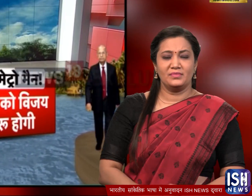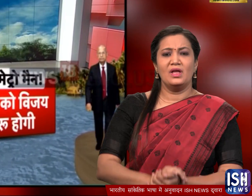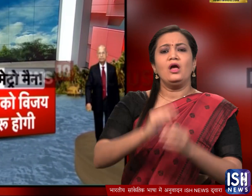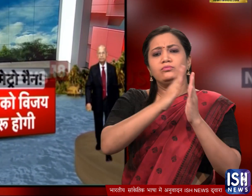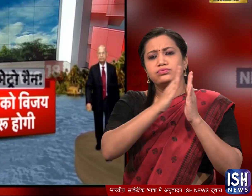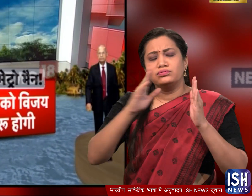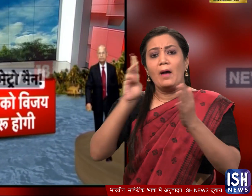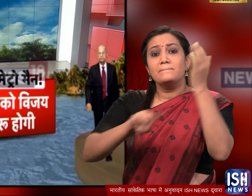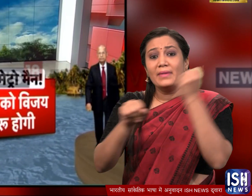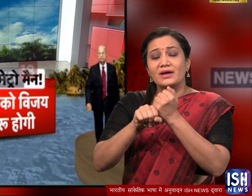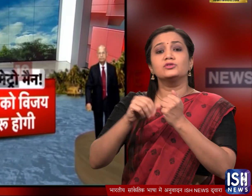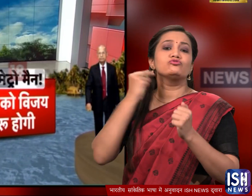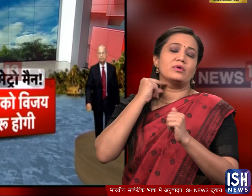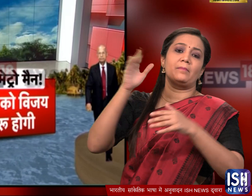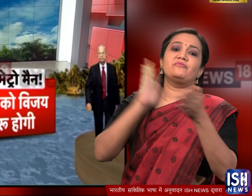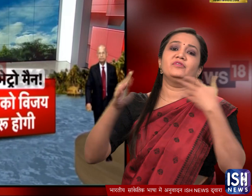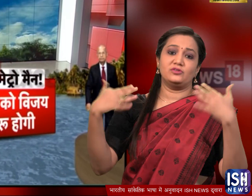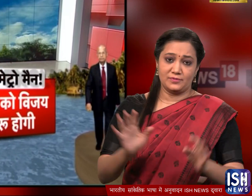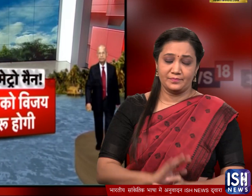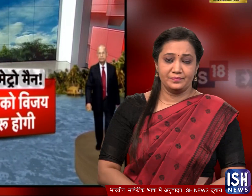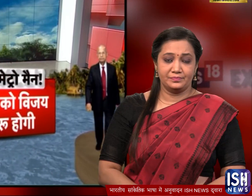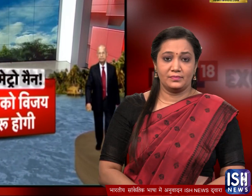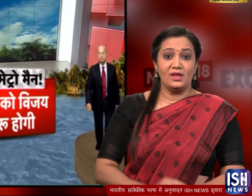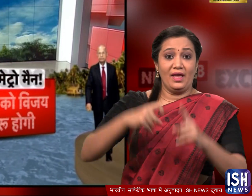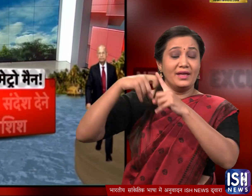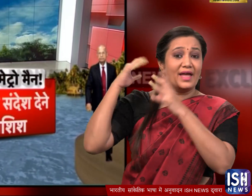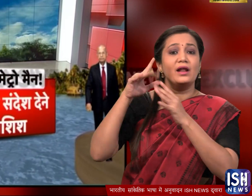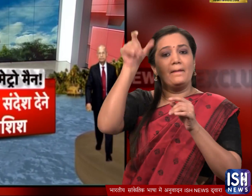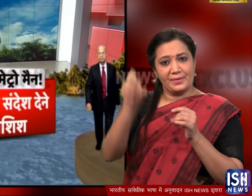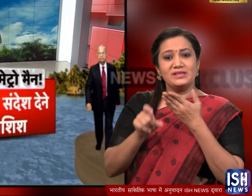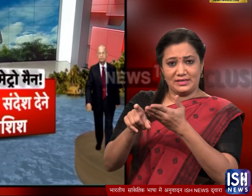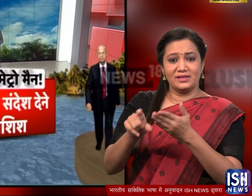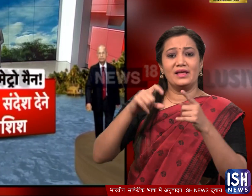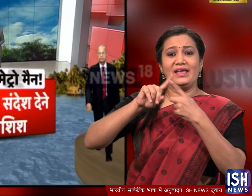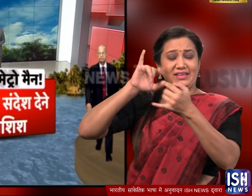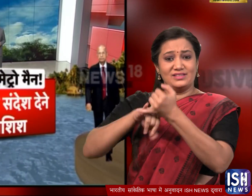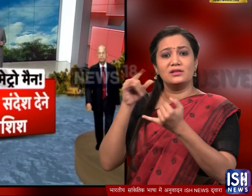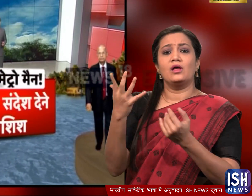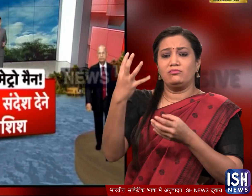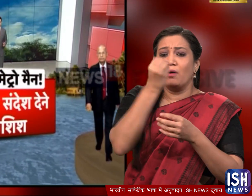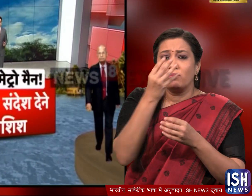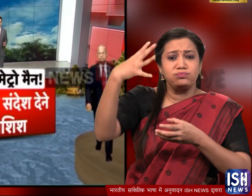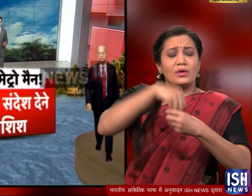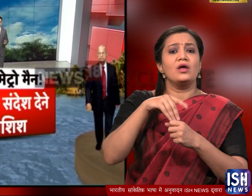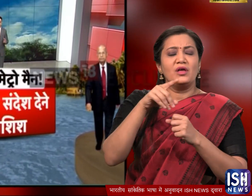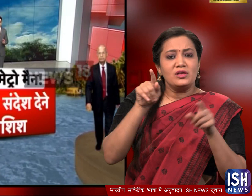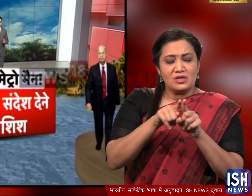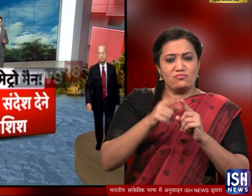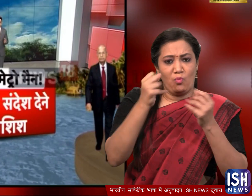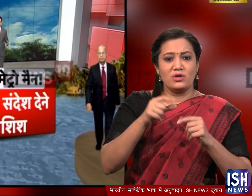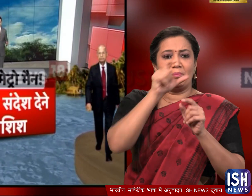जो मार्च के पहले हफ्ते में तिरुवनंतपुरम में खत्म होगी। माना जा रहा है कि केरल के ही रहने वाले ई श्रीधरन को पार्टी में शामिल